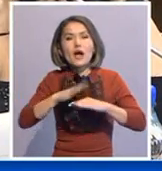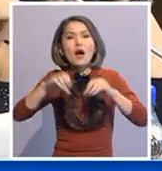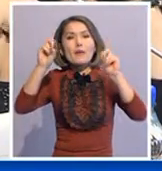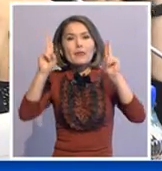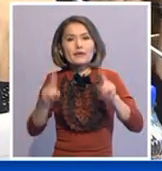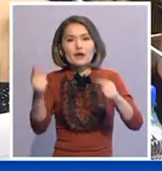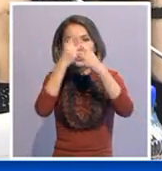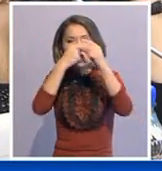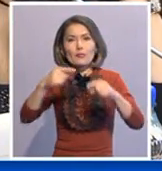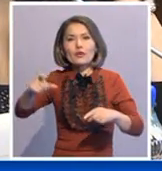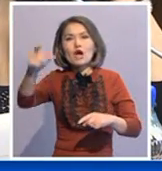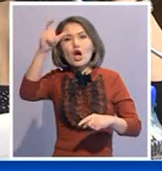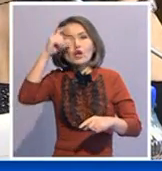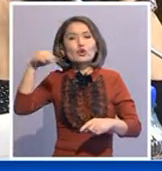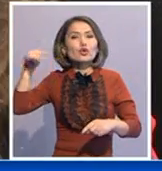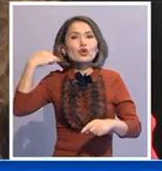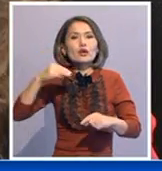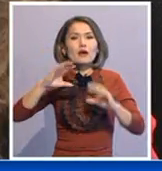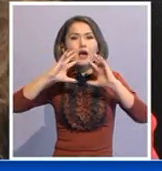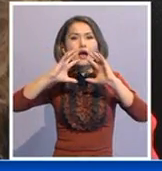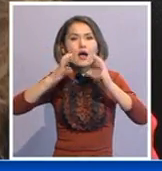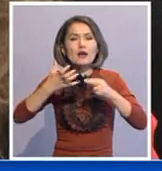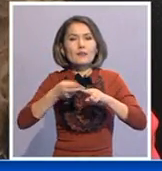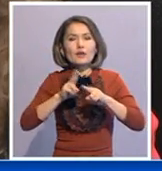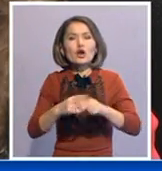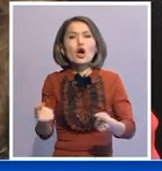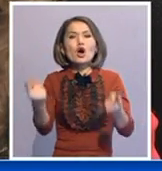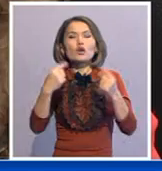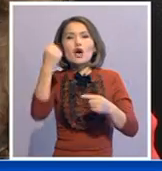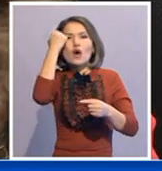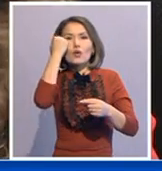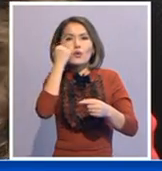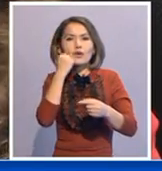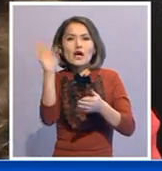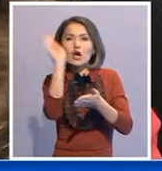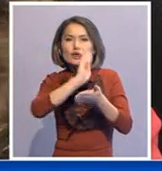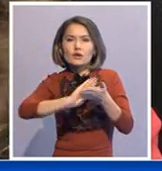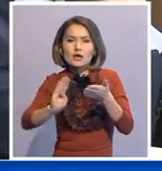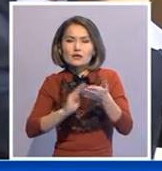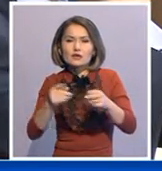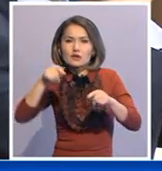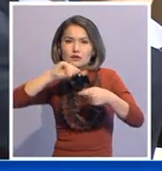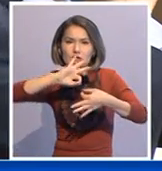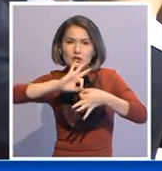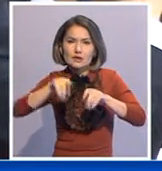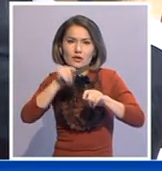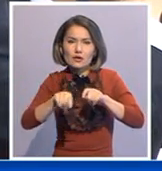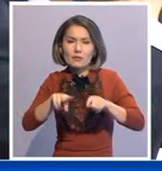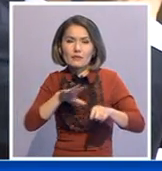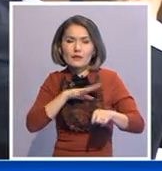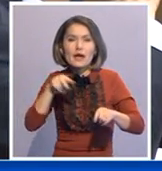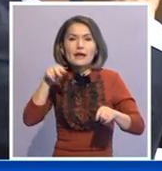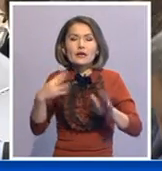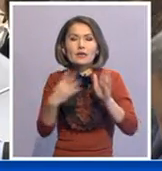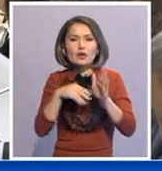Мамандардың айтуынша, түркі жұртының әлемдік өркениеттің ұлы мұрасы саналатын көне жазу үлгілері терең зерттелген. Ал 2009 жылдан бері сына